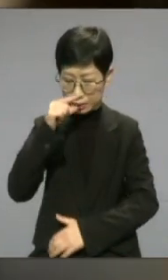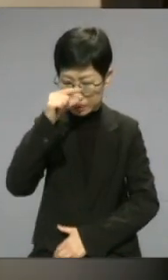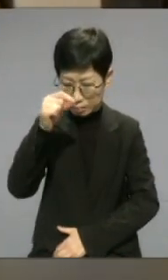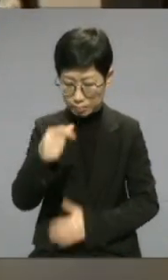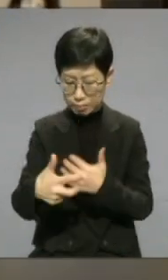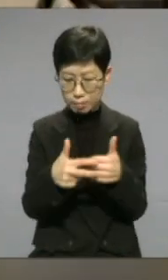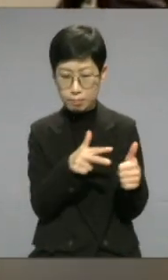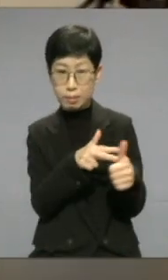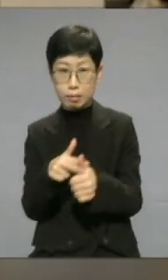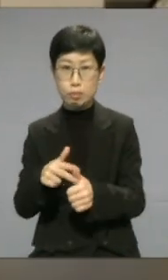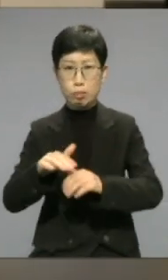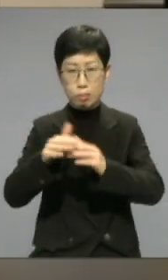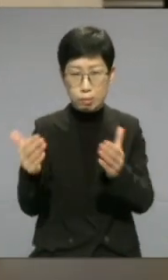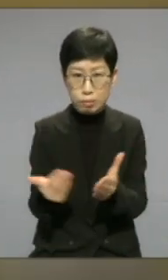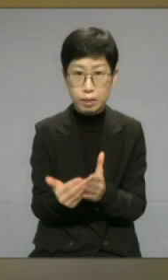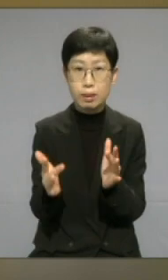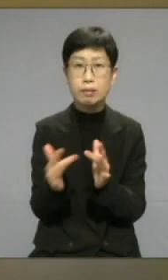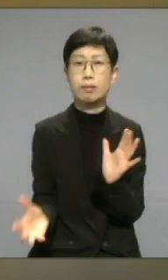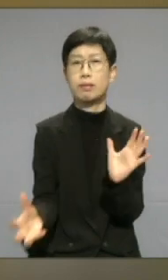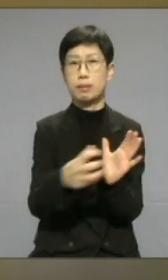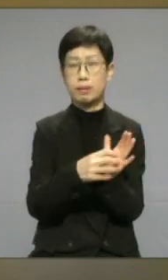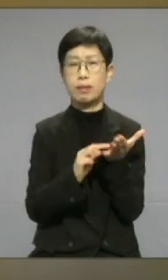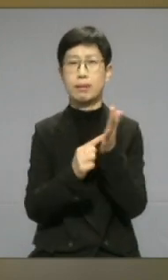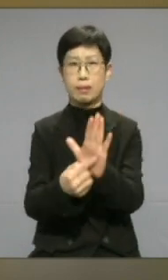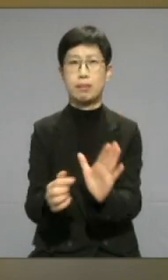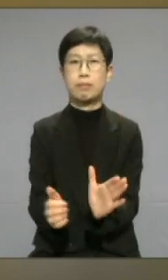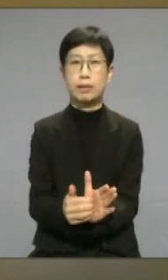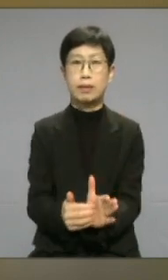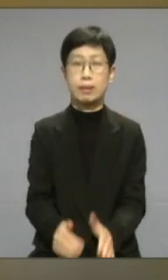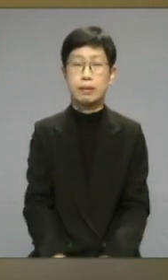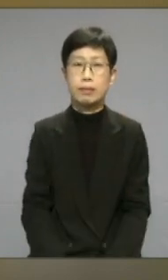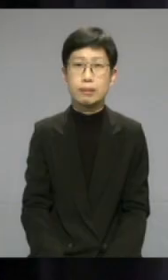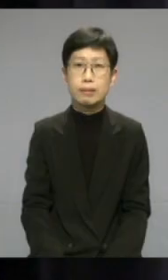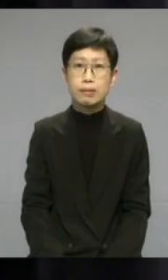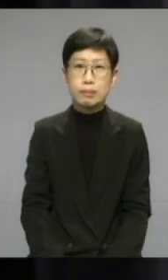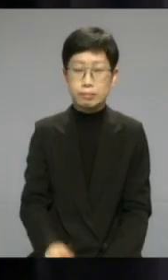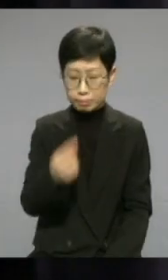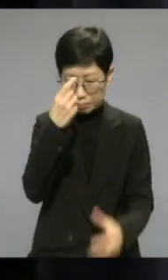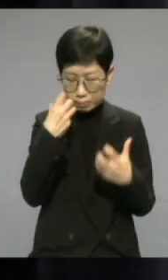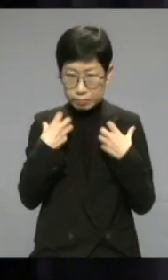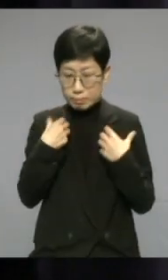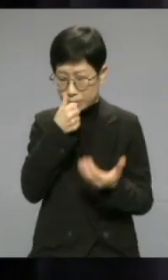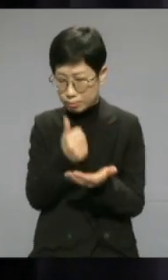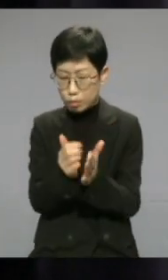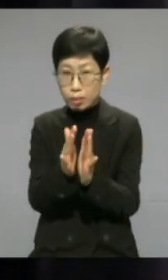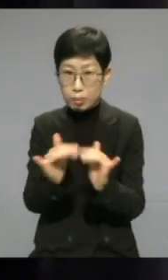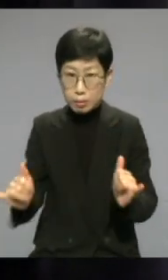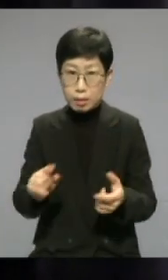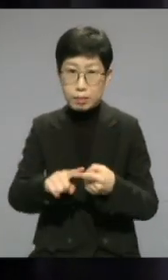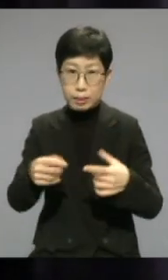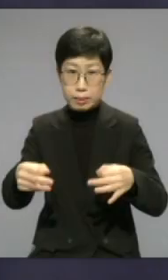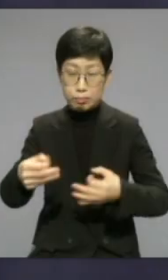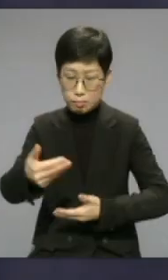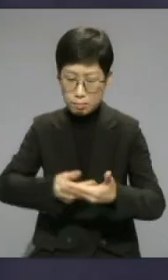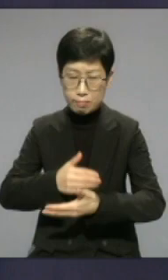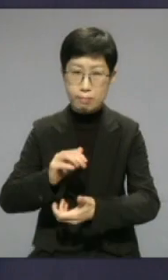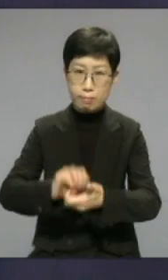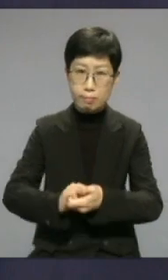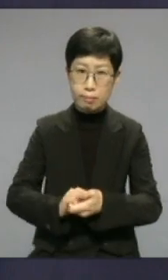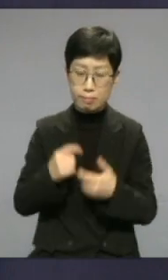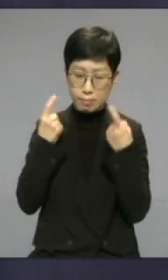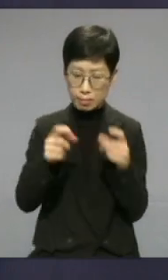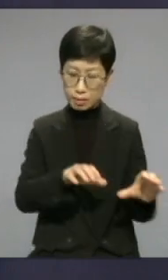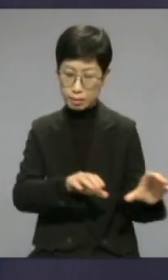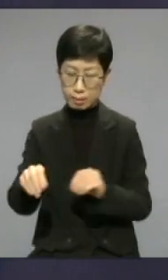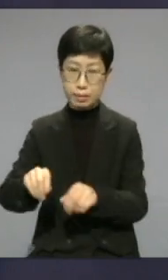의정을 다크에 하을 켰습니다 호주정부는 범인에 대해 금융거래 제한과 여행 금지